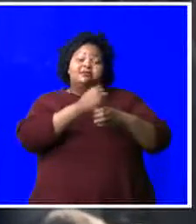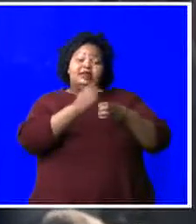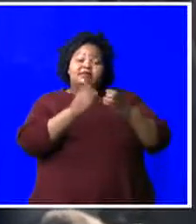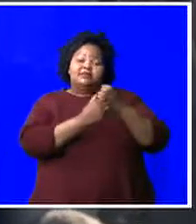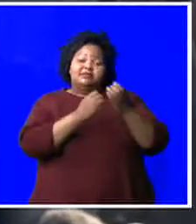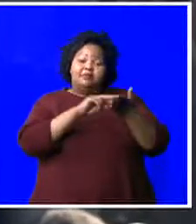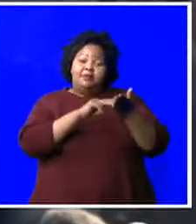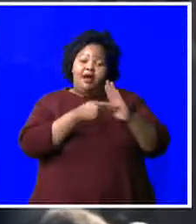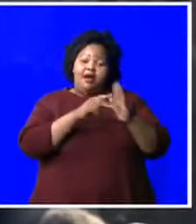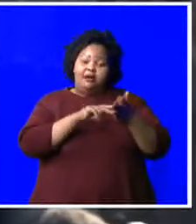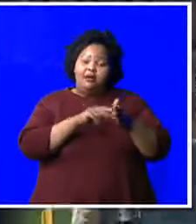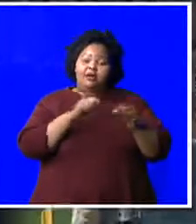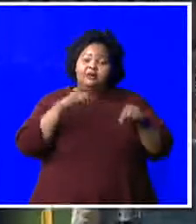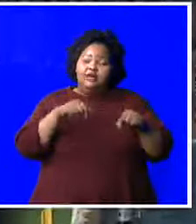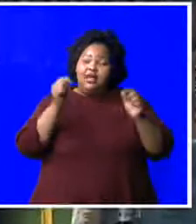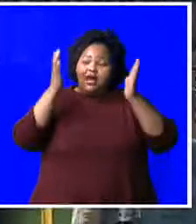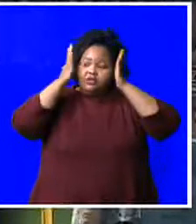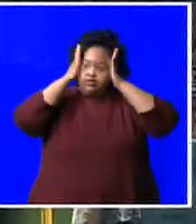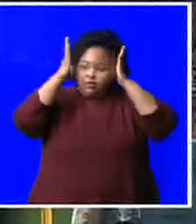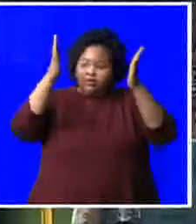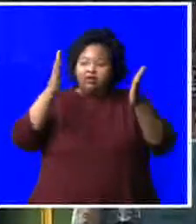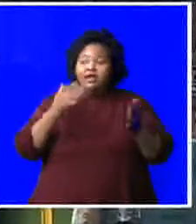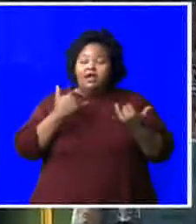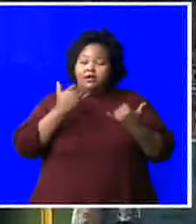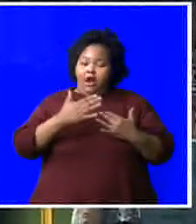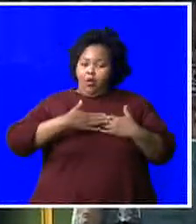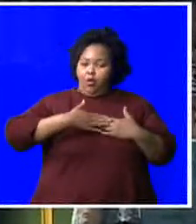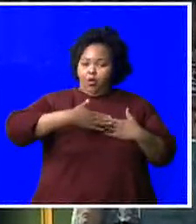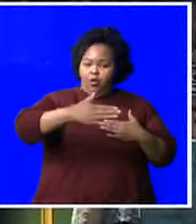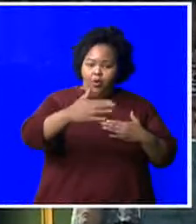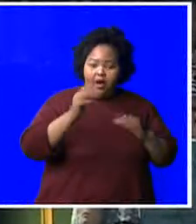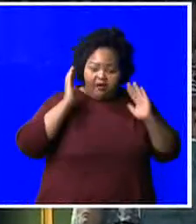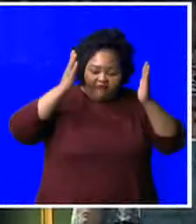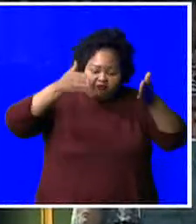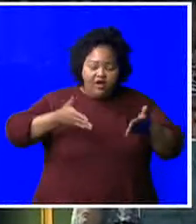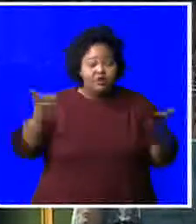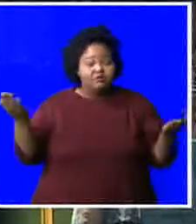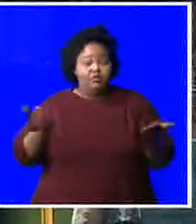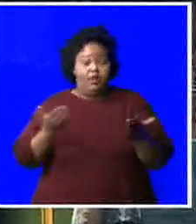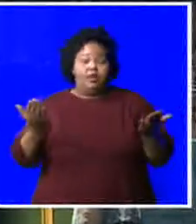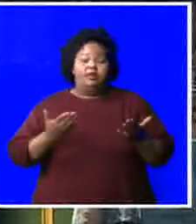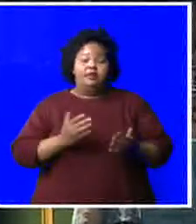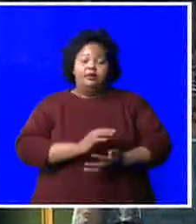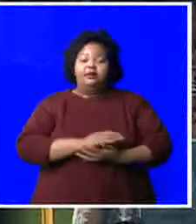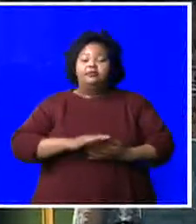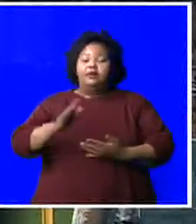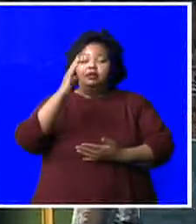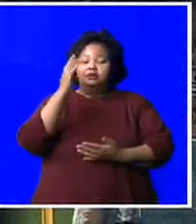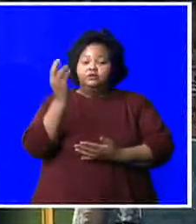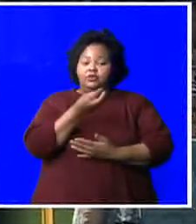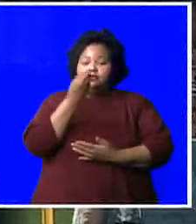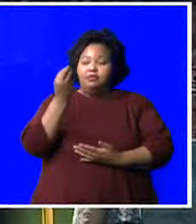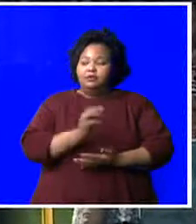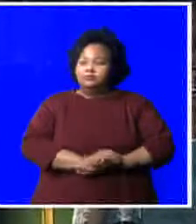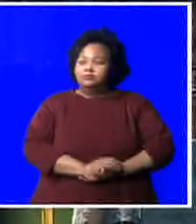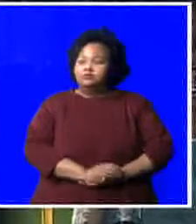eveni ungasiqondisa kuphi inkosi wena emlangeni inkosi bayethe wena